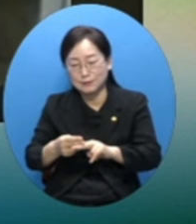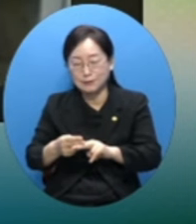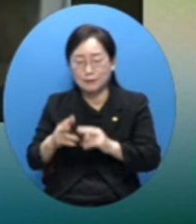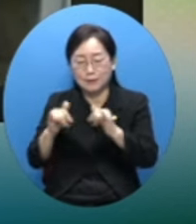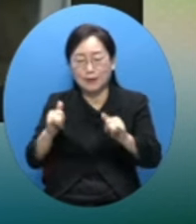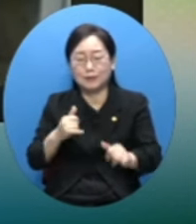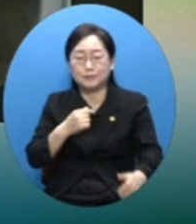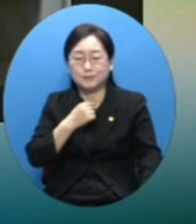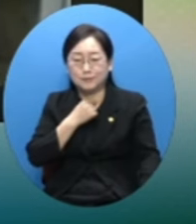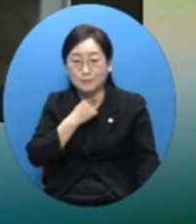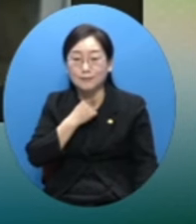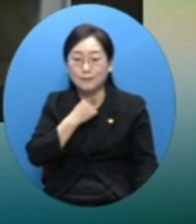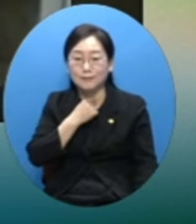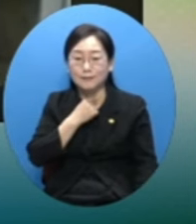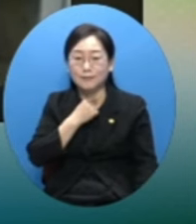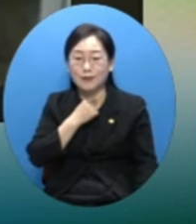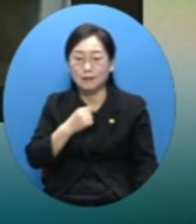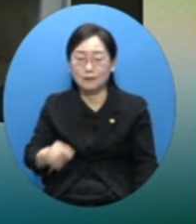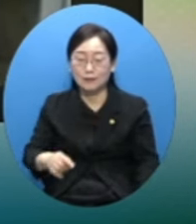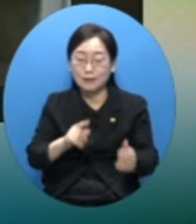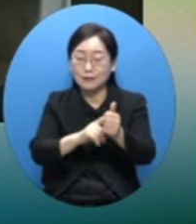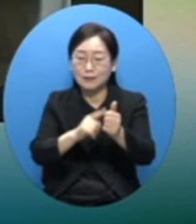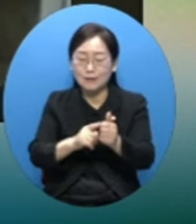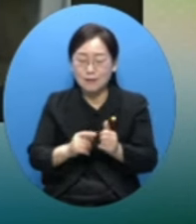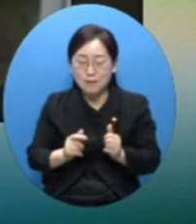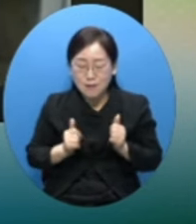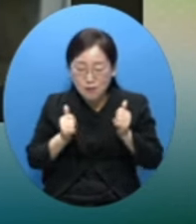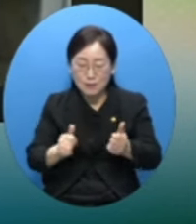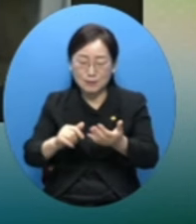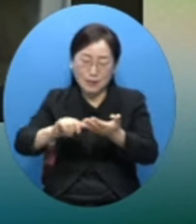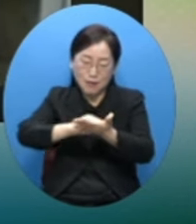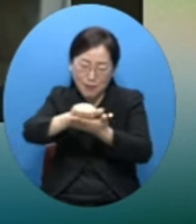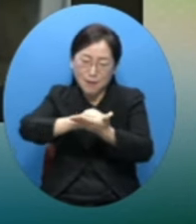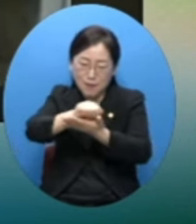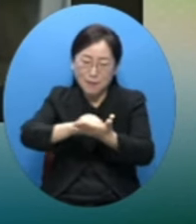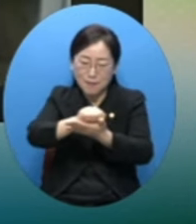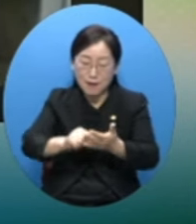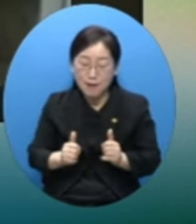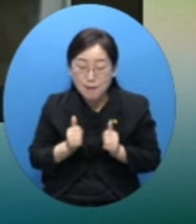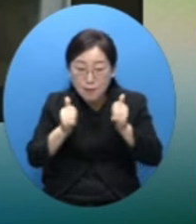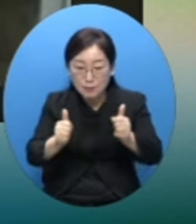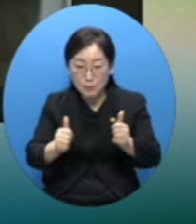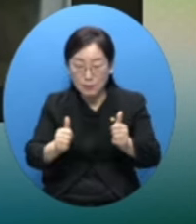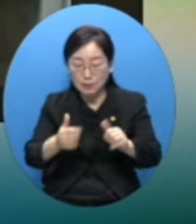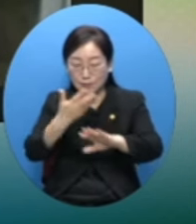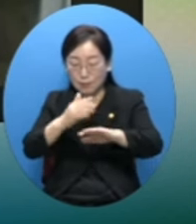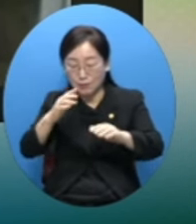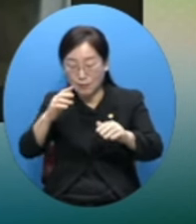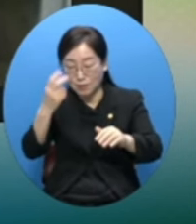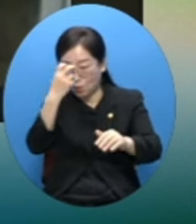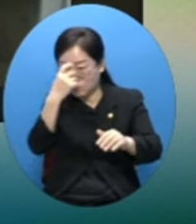그래서 얼마나 열심히 설거지를 하고 얼마나 열심히 했는지 모범수가 돼가지고